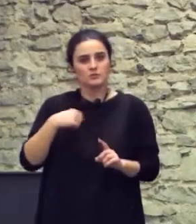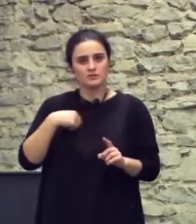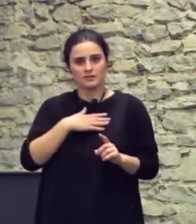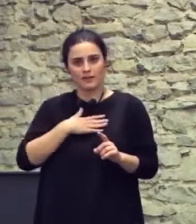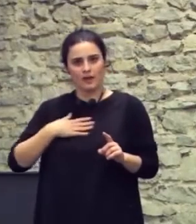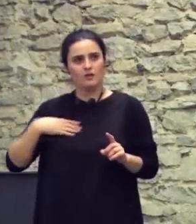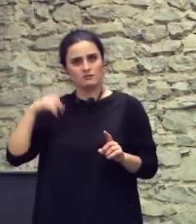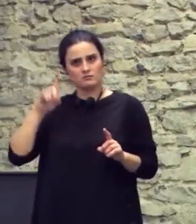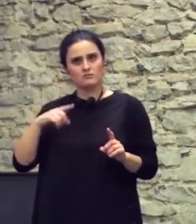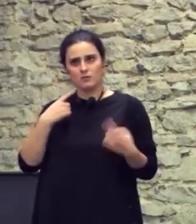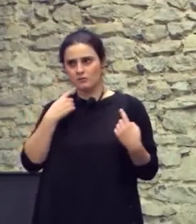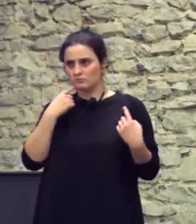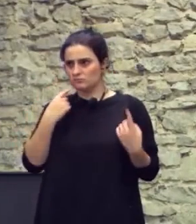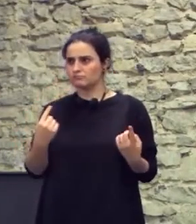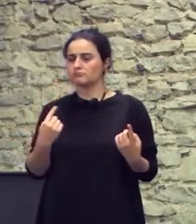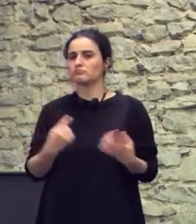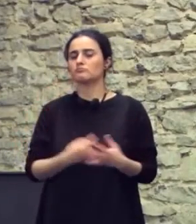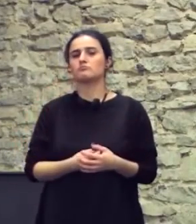egiten, pues